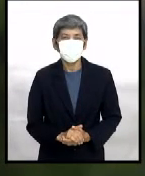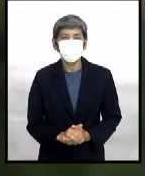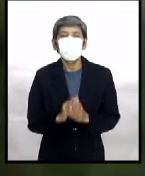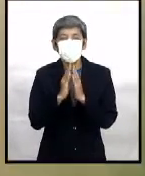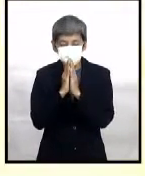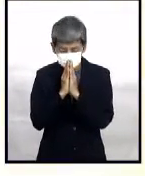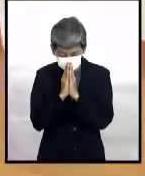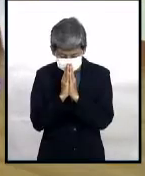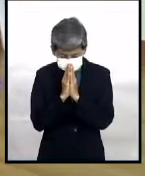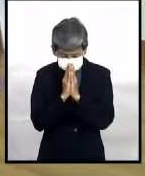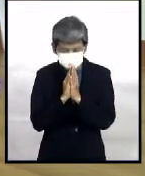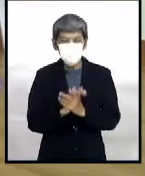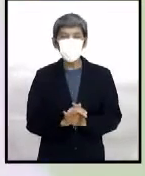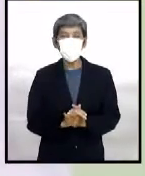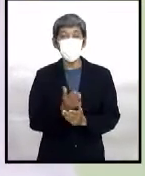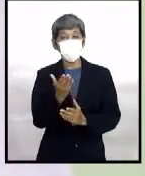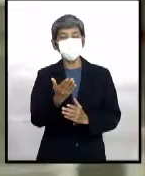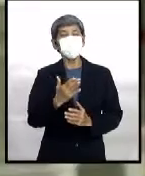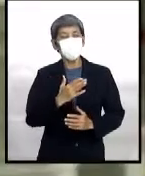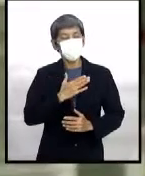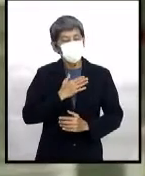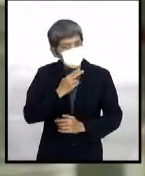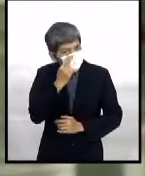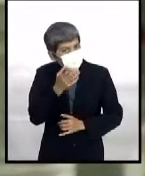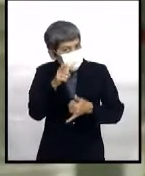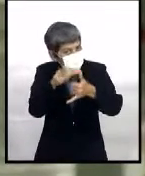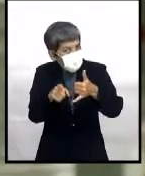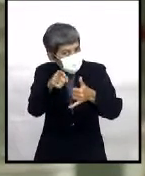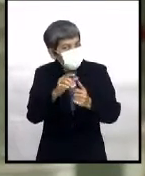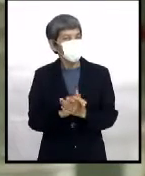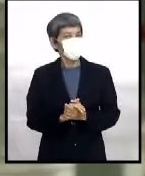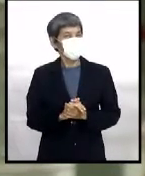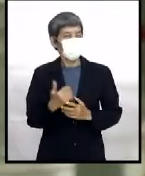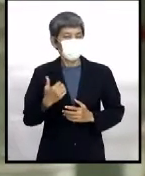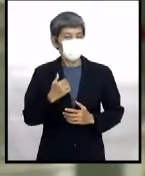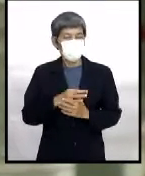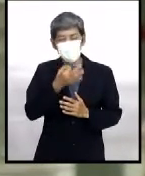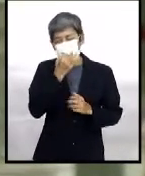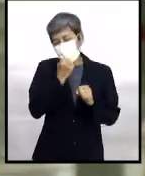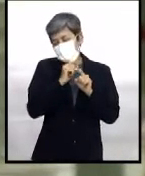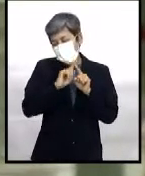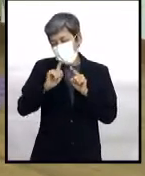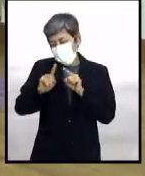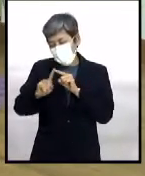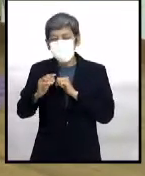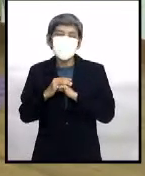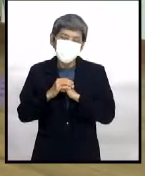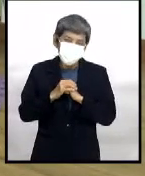สวัสดีค่ะครูนัท สวัสดีครับ คุณนะคะอุ๋ยแอบไปสืบมาว่าครูนัทเนี่ยมีหลากหลายอาชีพมา